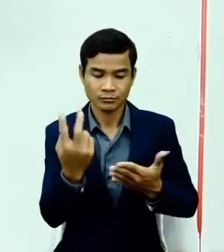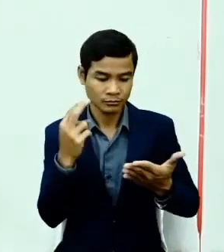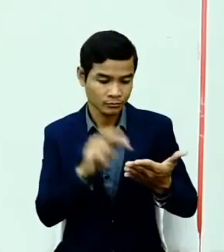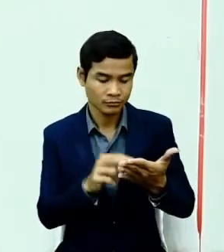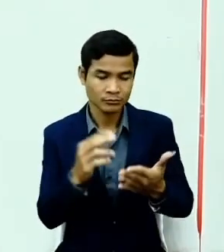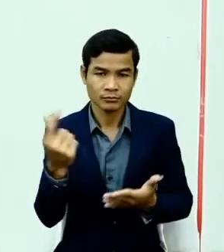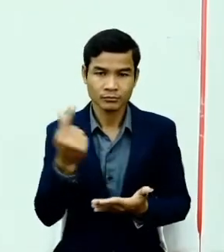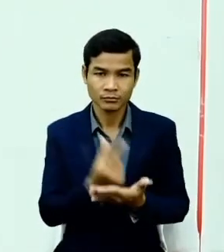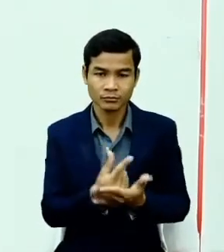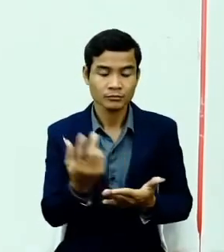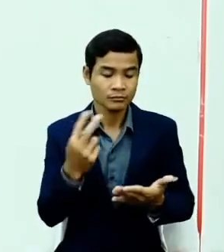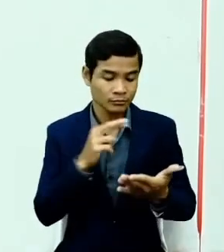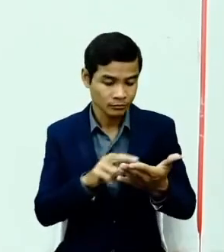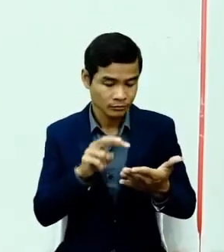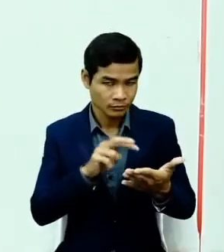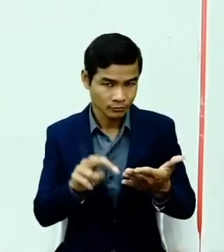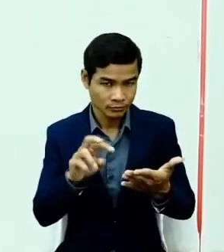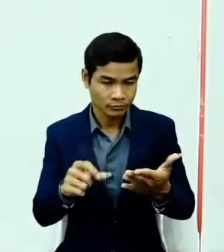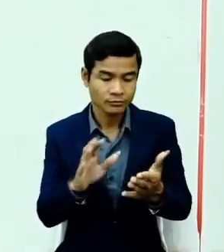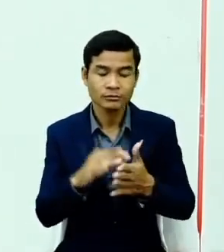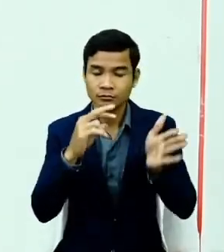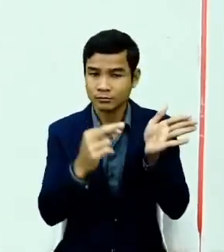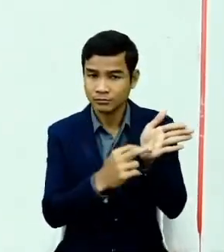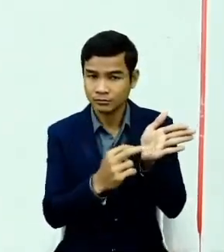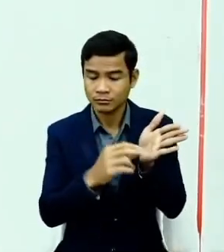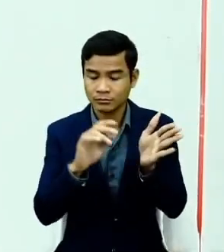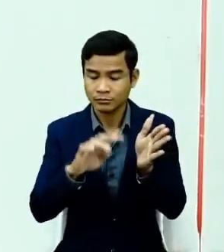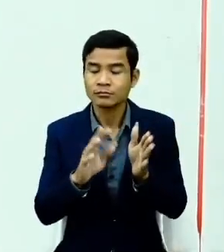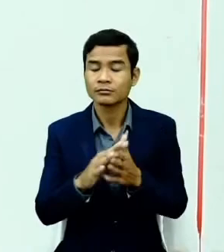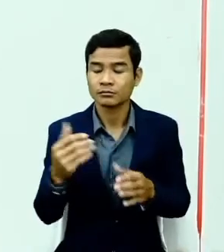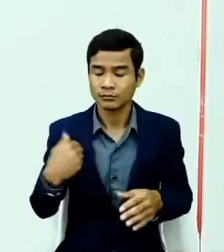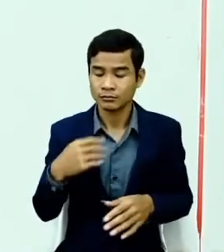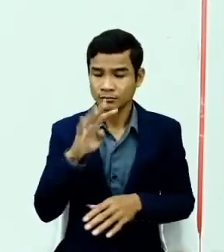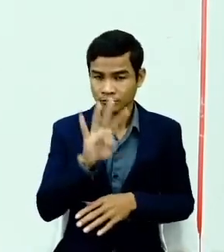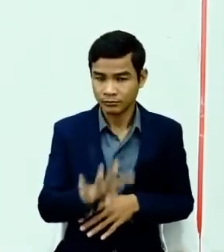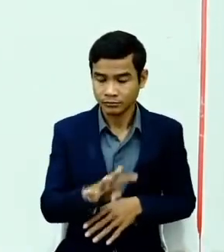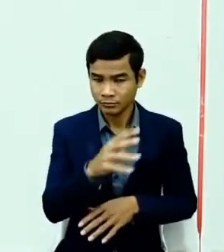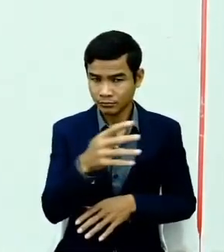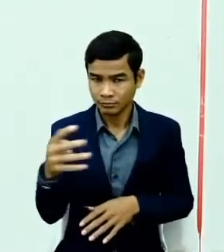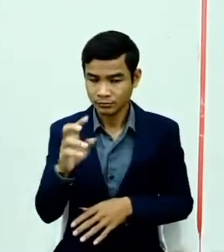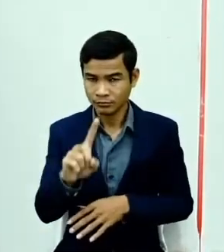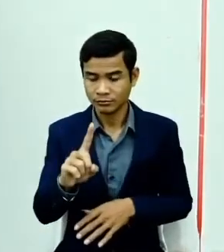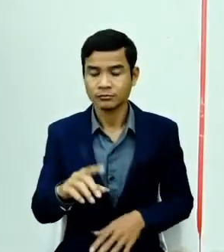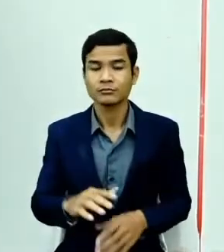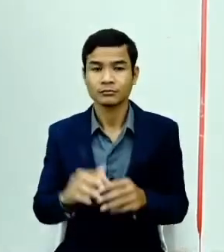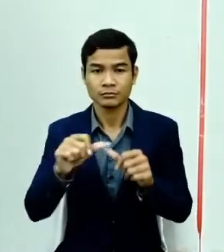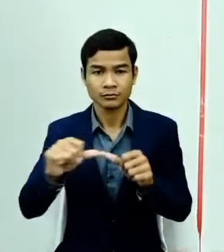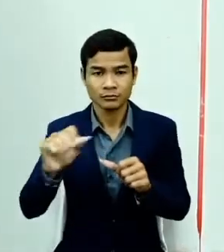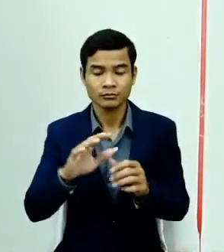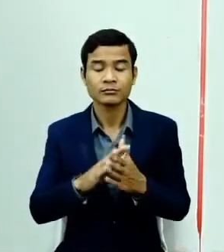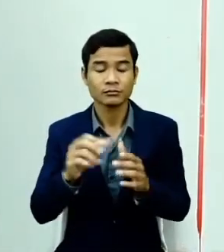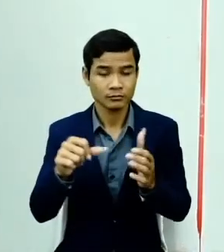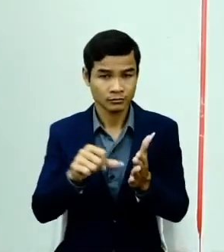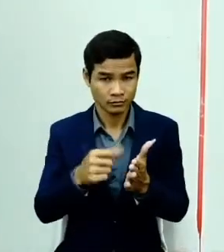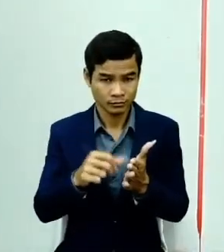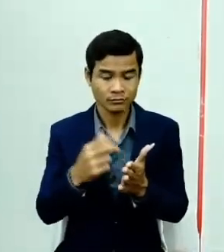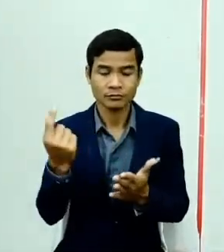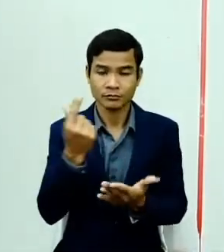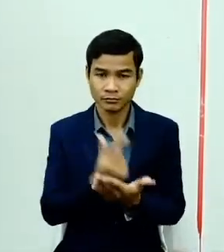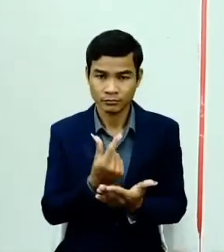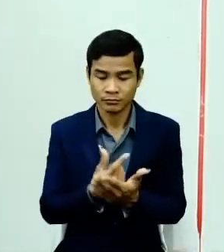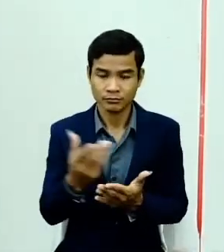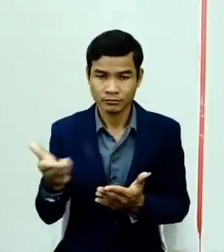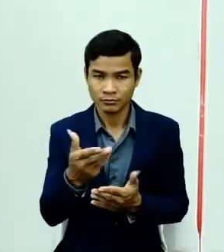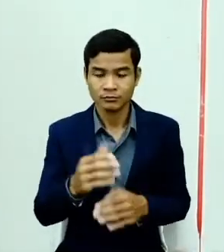ដែលកូនកំពុងតែអានមិញគឺខាងក្រោមគឺមានតារាងមួយទៀតចាអញ្ចឹងនៅទំព័រដដែលដែលកូនអានមិ